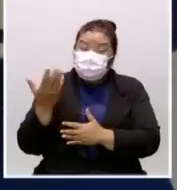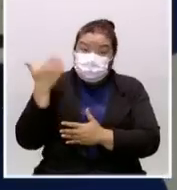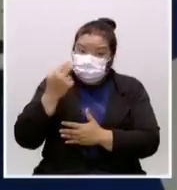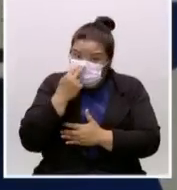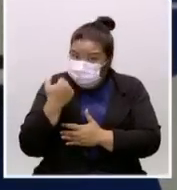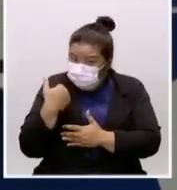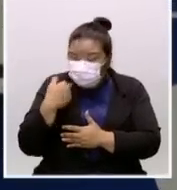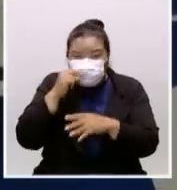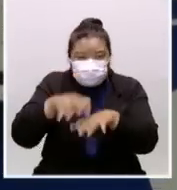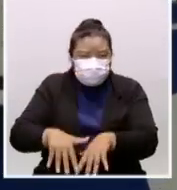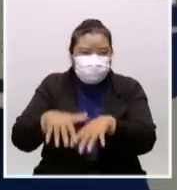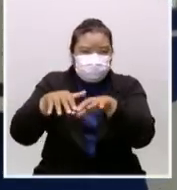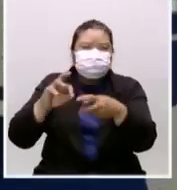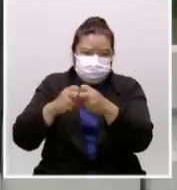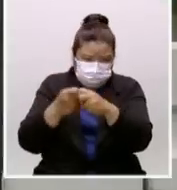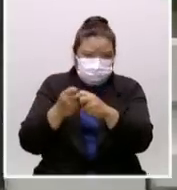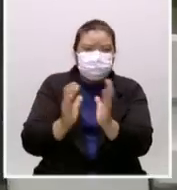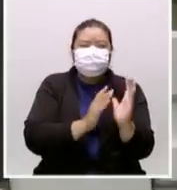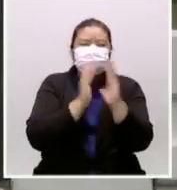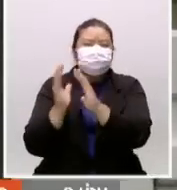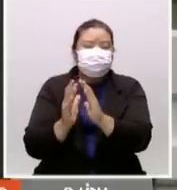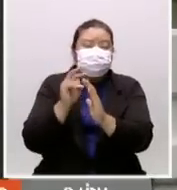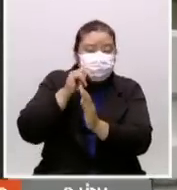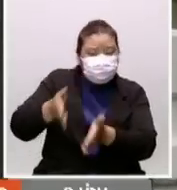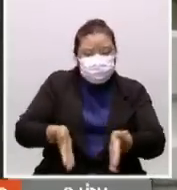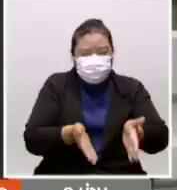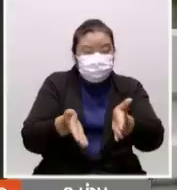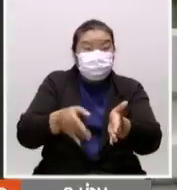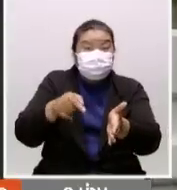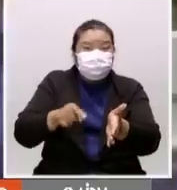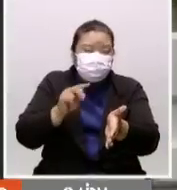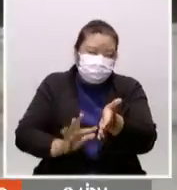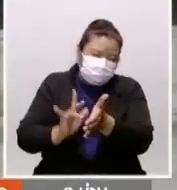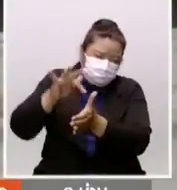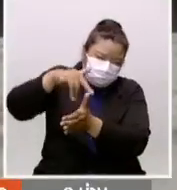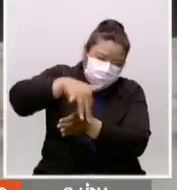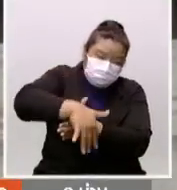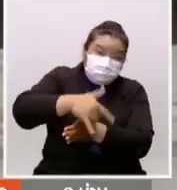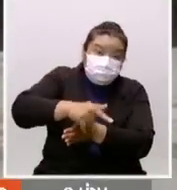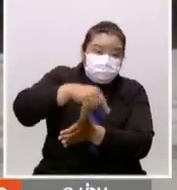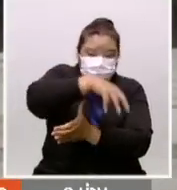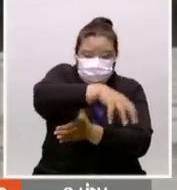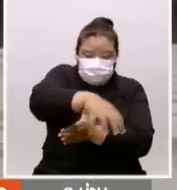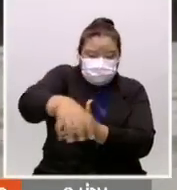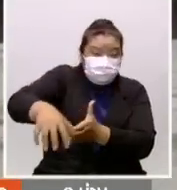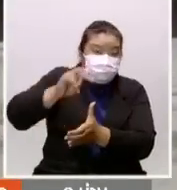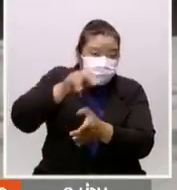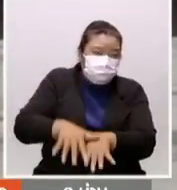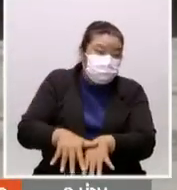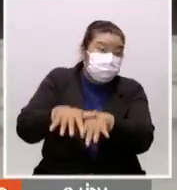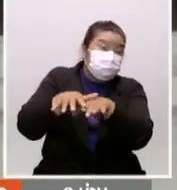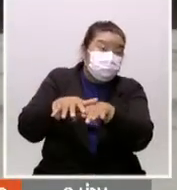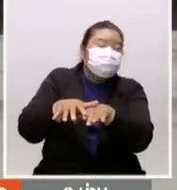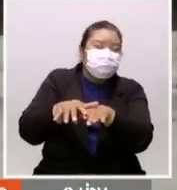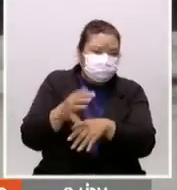ครับเพราะว่าได้รับผลกระทบจากพายุมู่หลานทำให้แม่น้ำน่านสูงขึ้นแล้วก็ล้นตลิ่งด้วยเข้าท่วมเป็นบริเวณกว้างขณะ